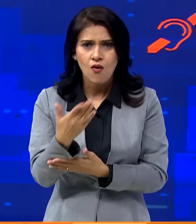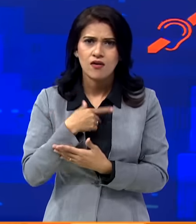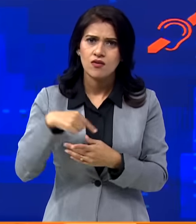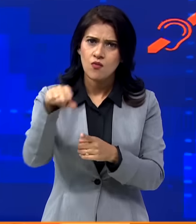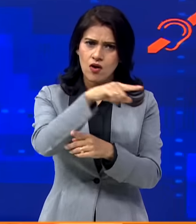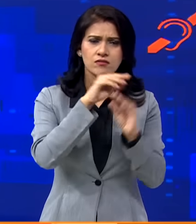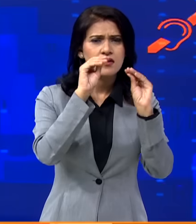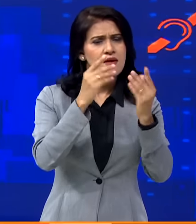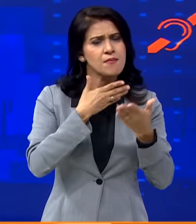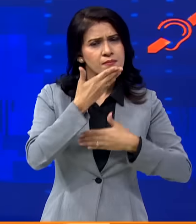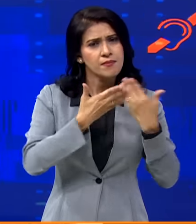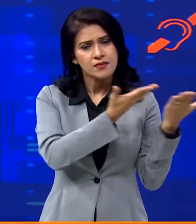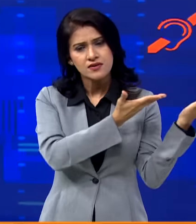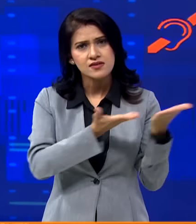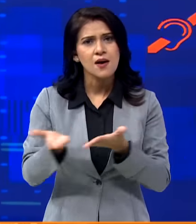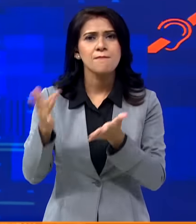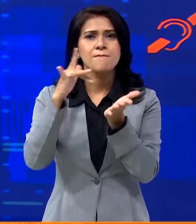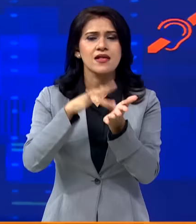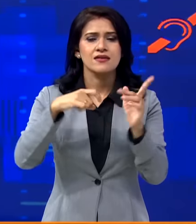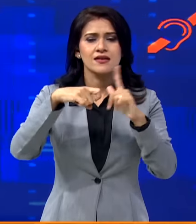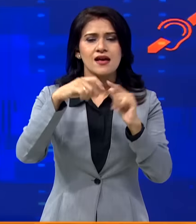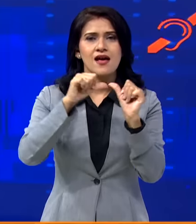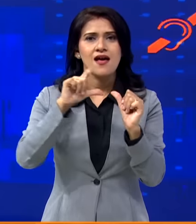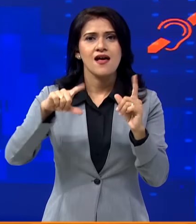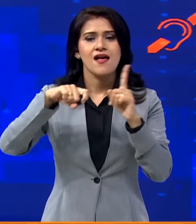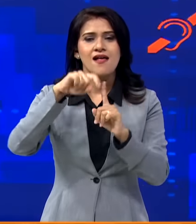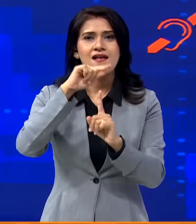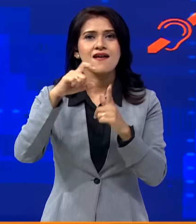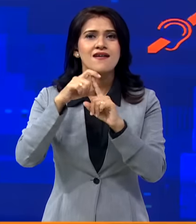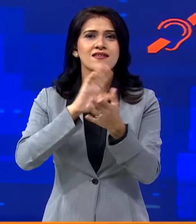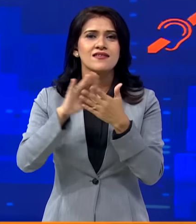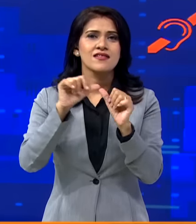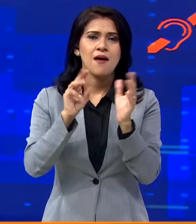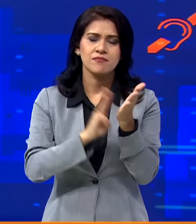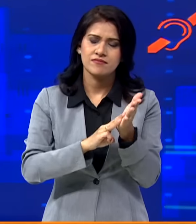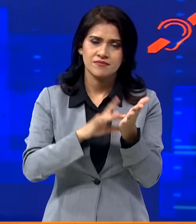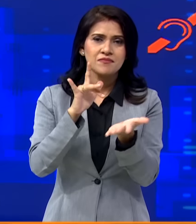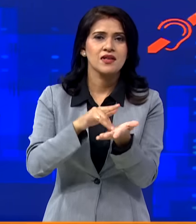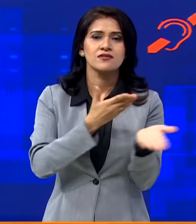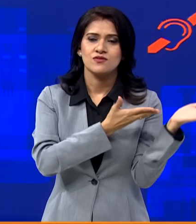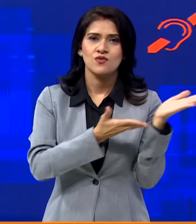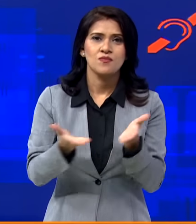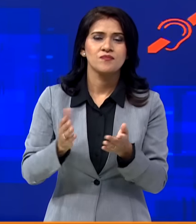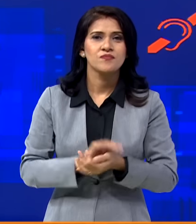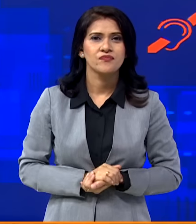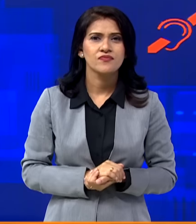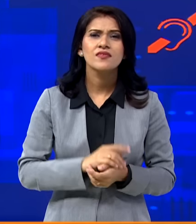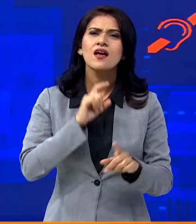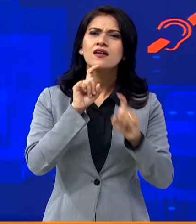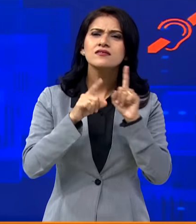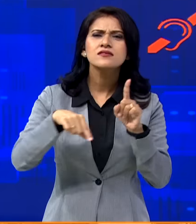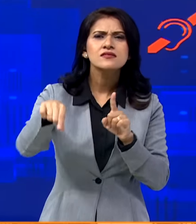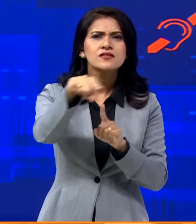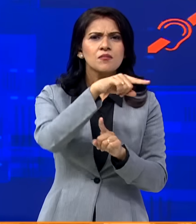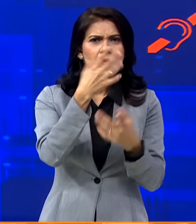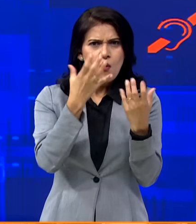कलकी धाम आने के लिए आमंत्रित करता हम इनसे ही पूछते जनता से कलकी धाम के बारे में अगर कोई सवाल पूछना